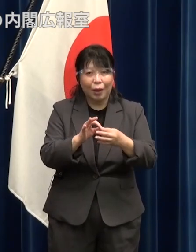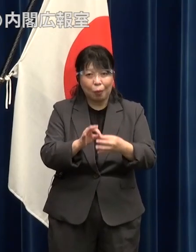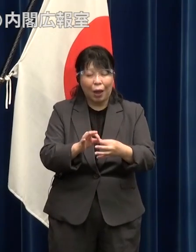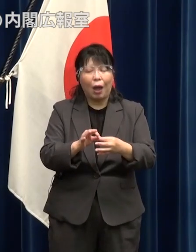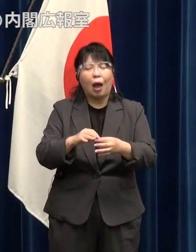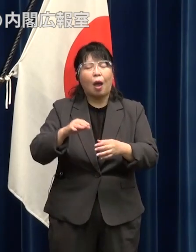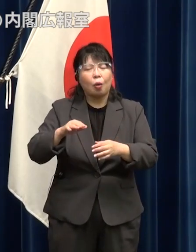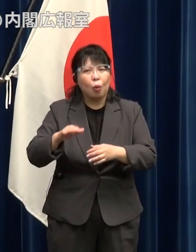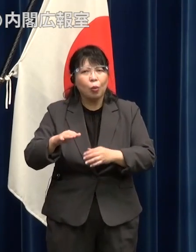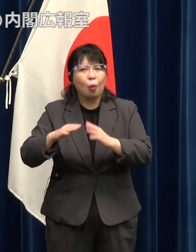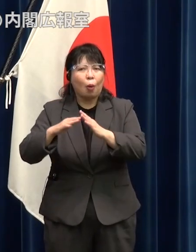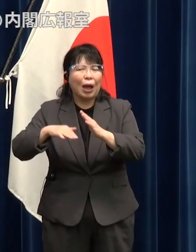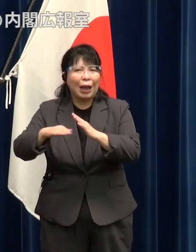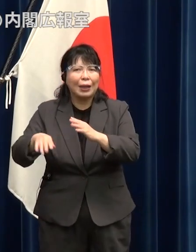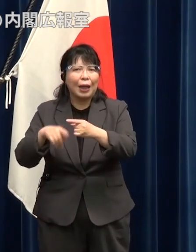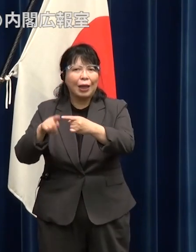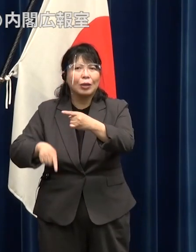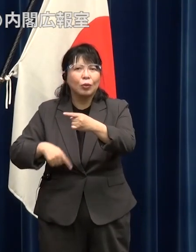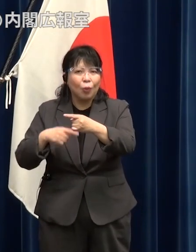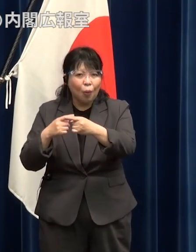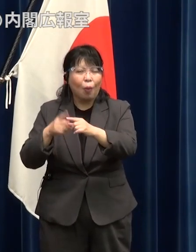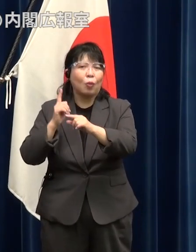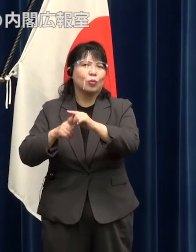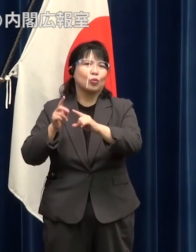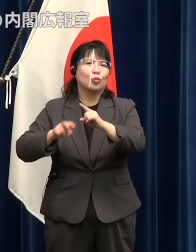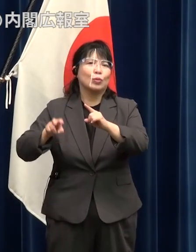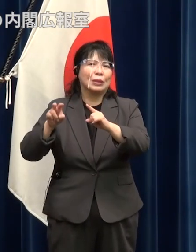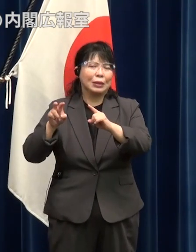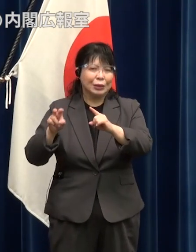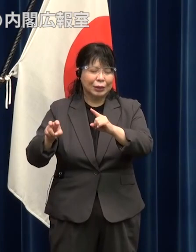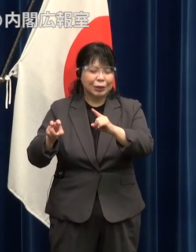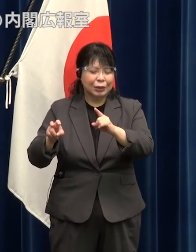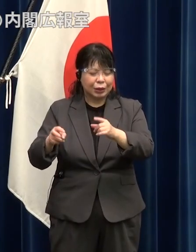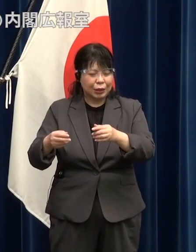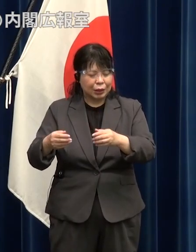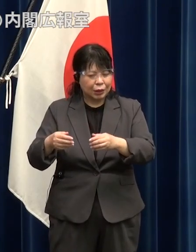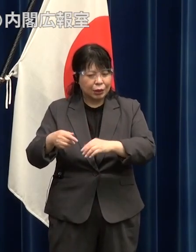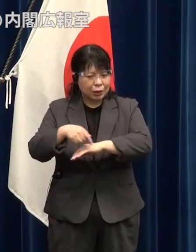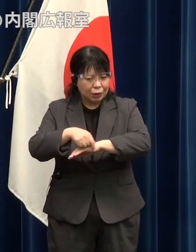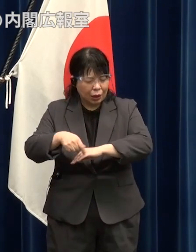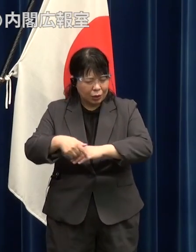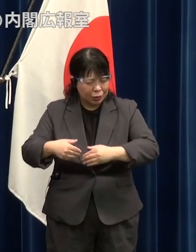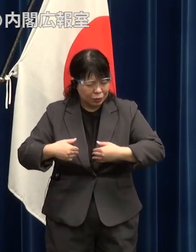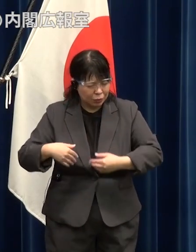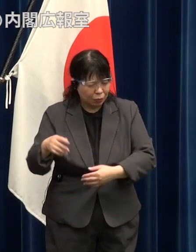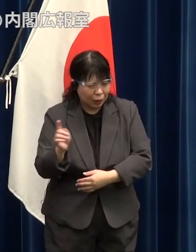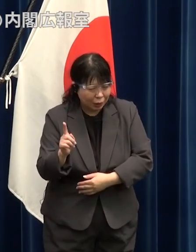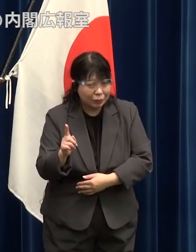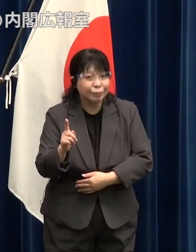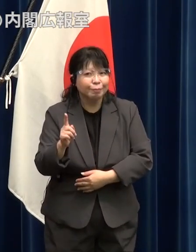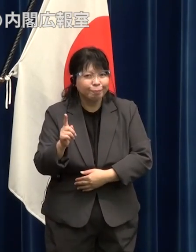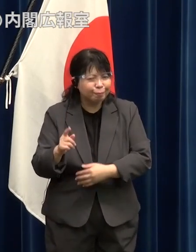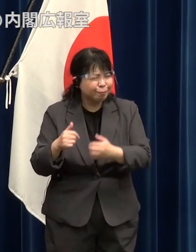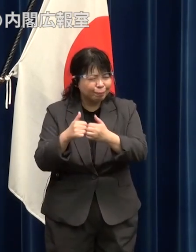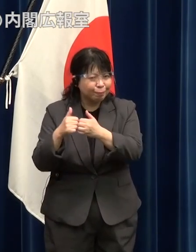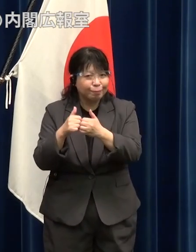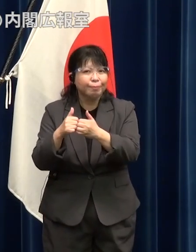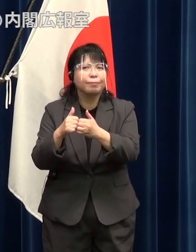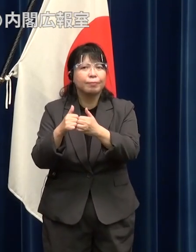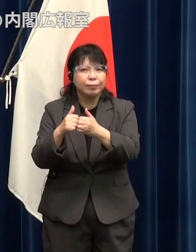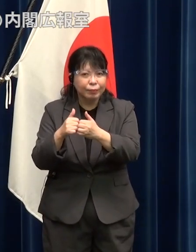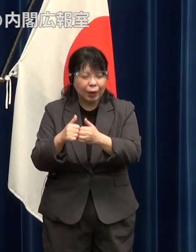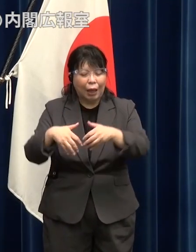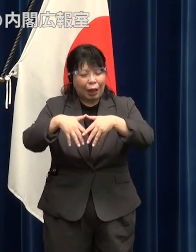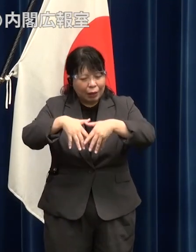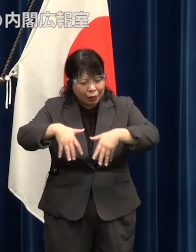の視点に立って必要な政策は何なのか、これをしっかり議論した上で体系的に取りま